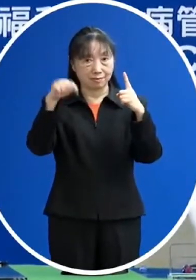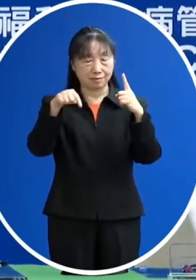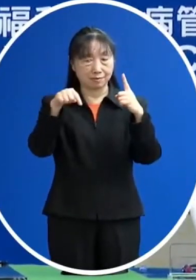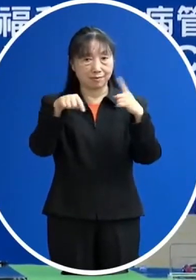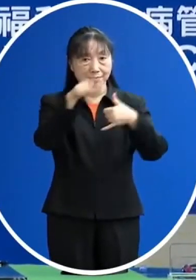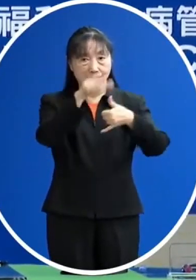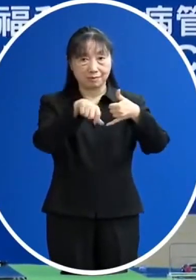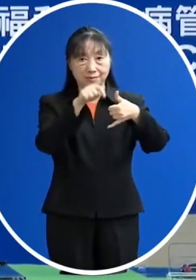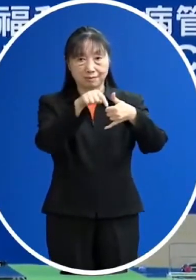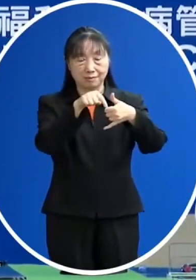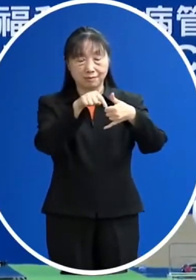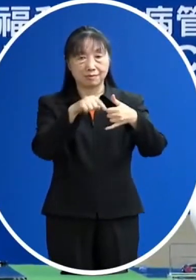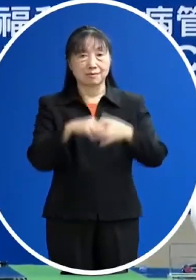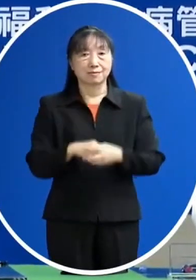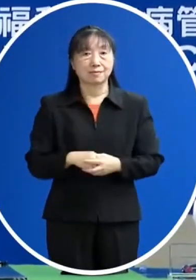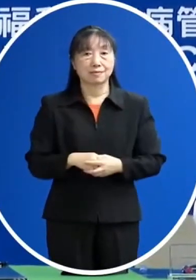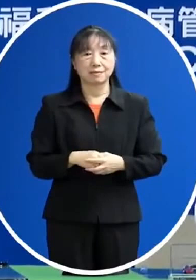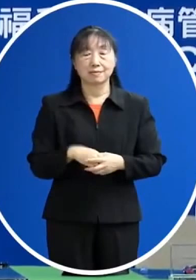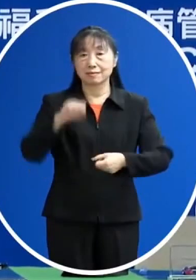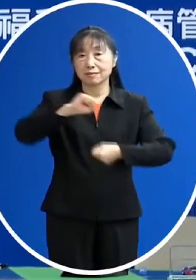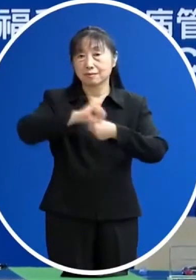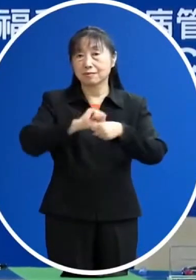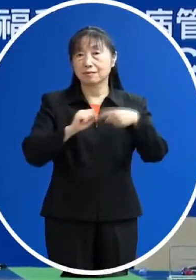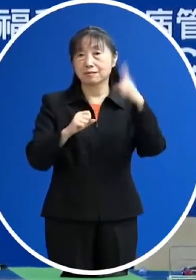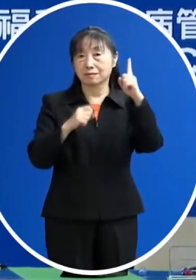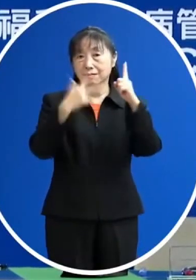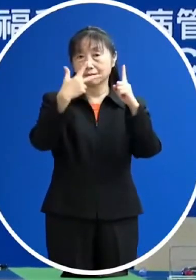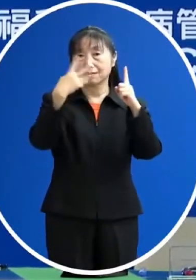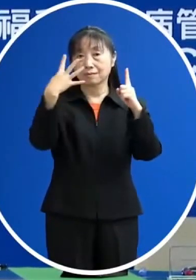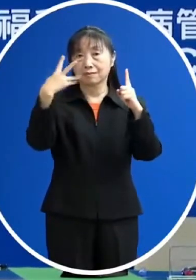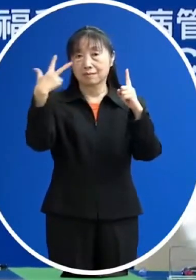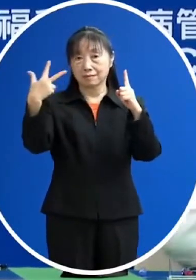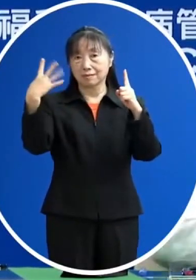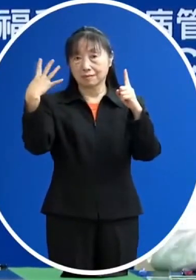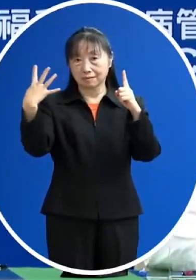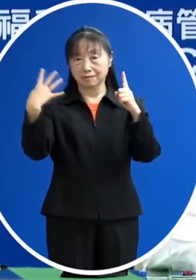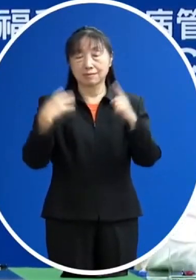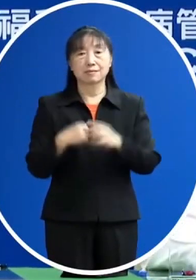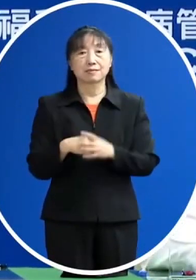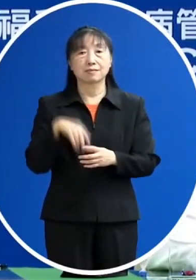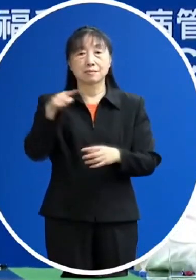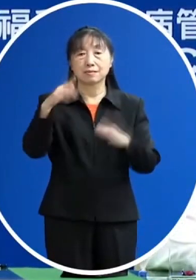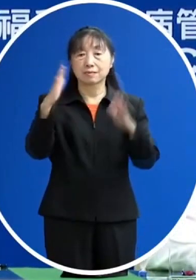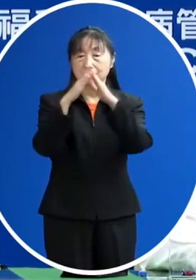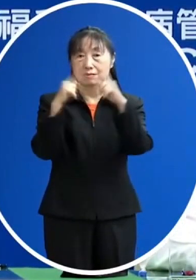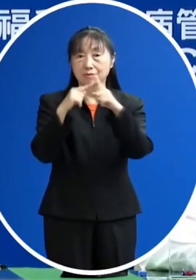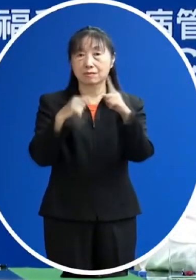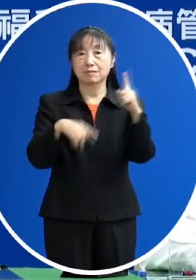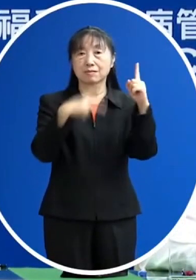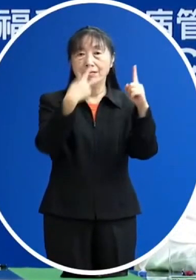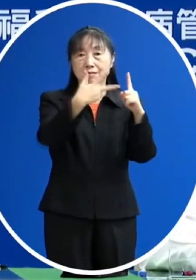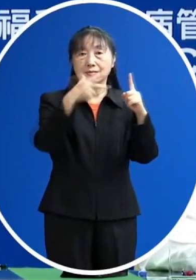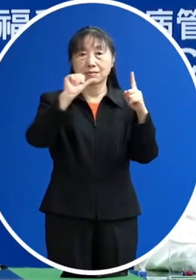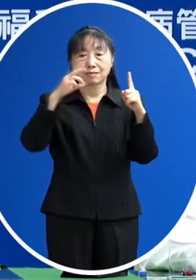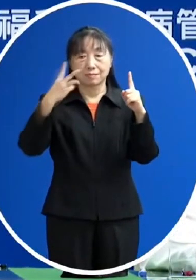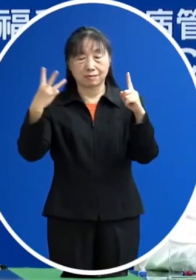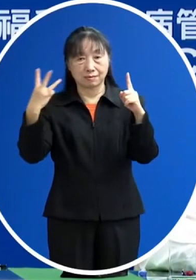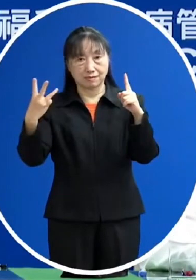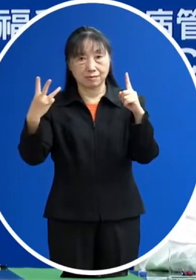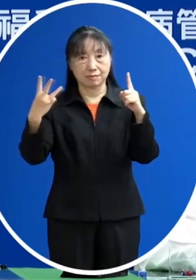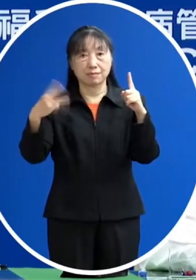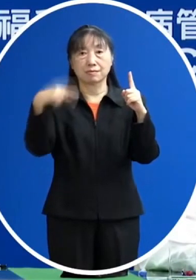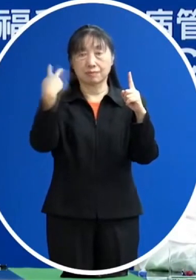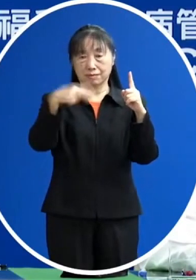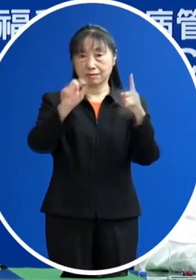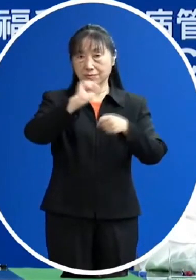板块来看，好，我们增加了17474好的一个家人，17533好，另